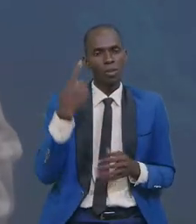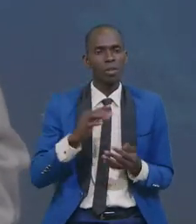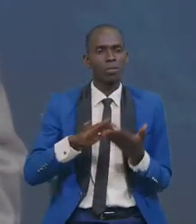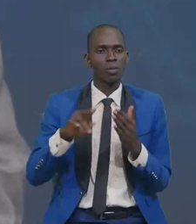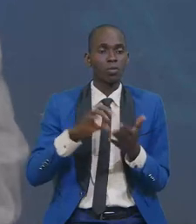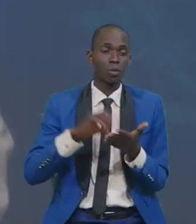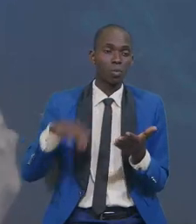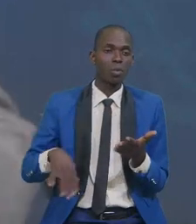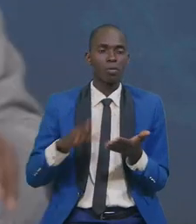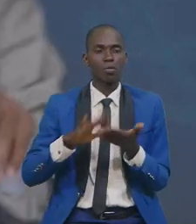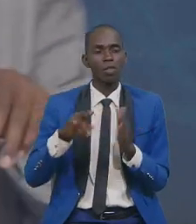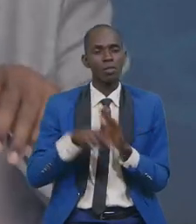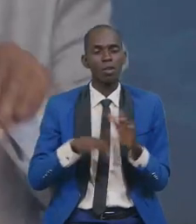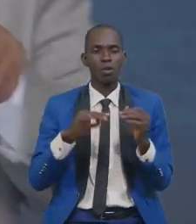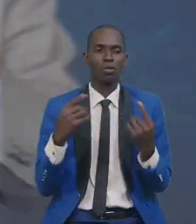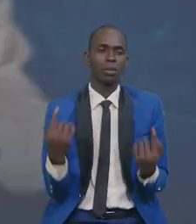péchés.